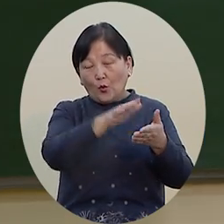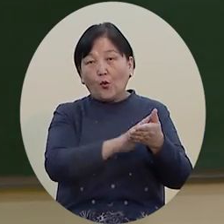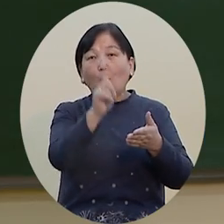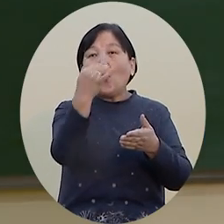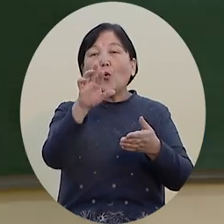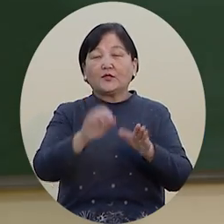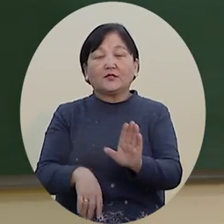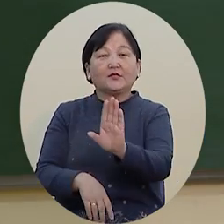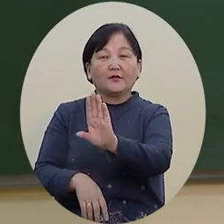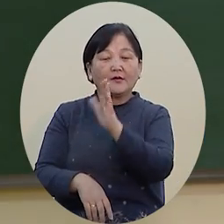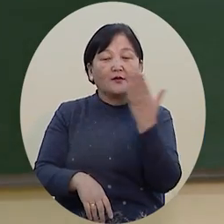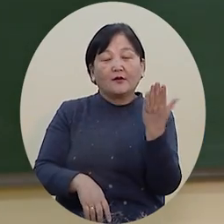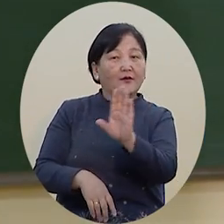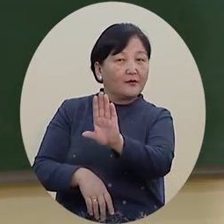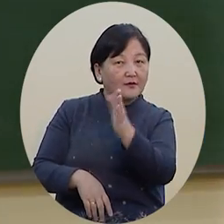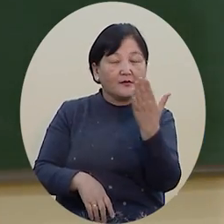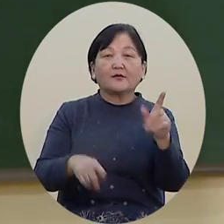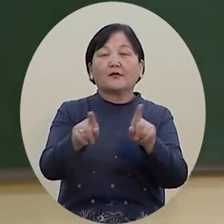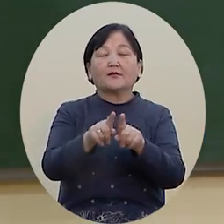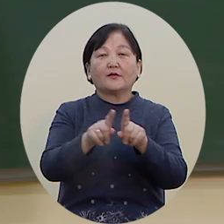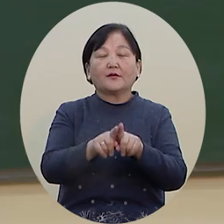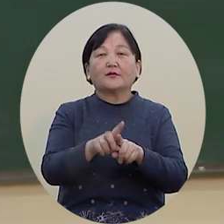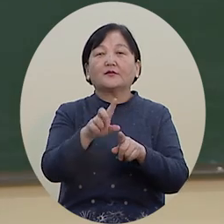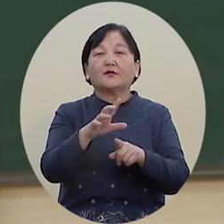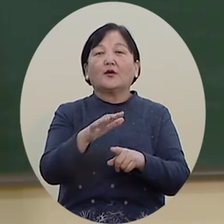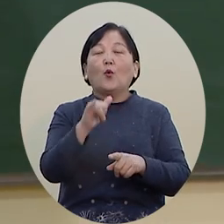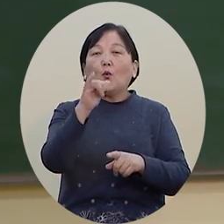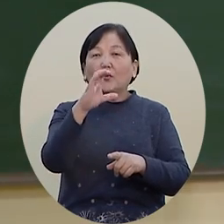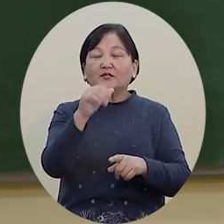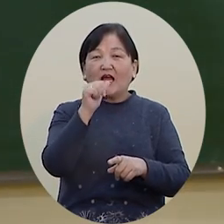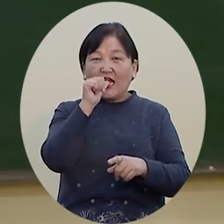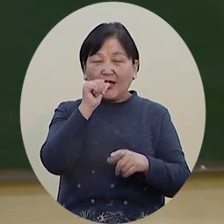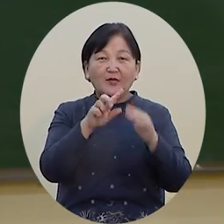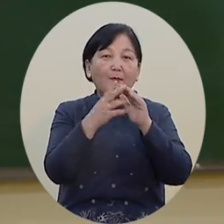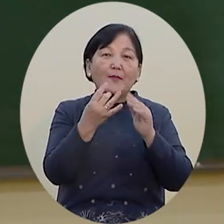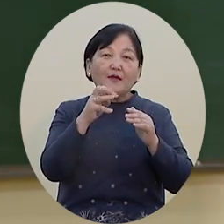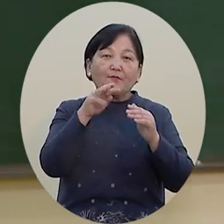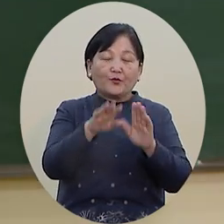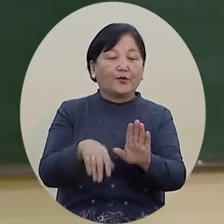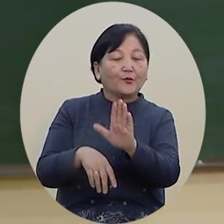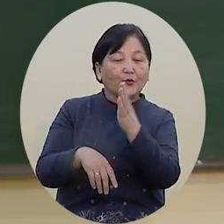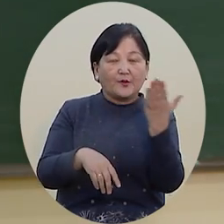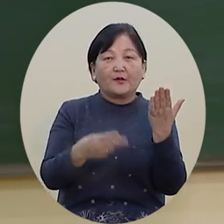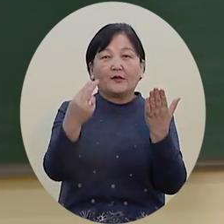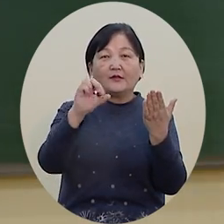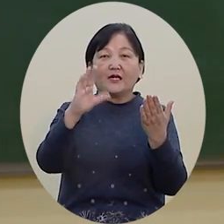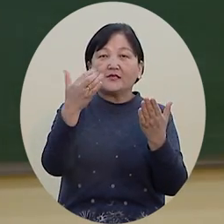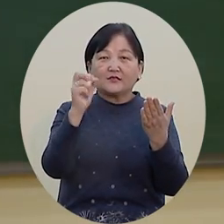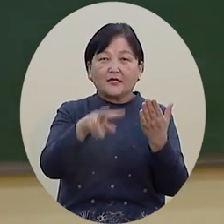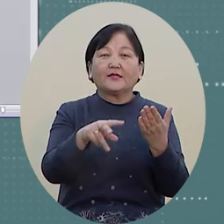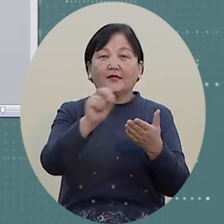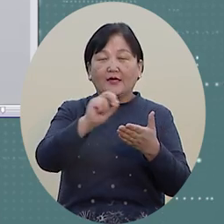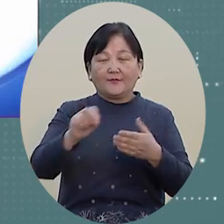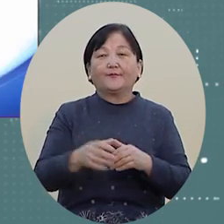тэгээд орон суусны амьдардаг айлуудын баримтыг бүгдээрээ бичиж шивж оруулъя. За ингээд цөмөрөө дасгал нэг гэж